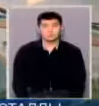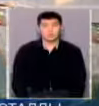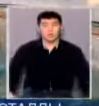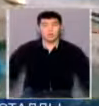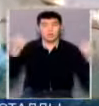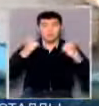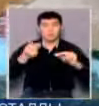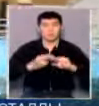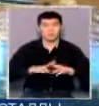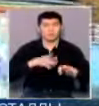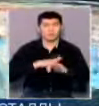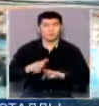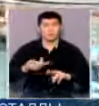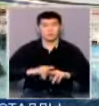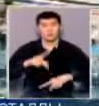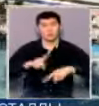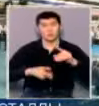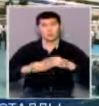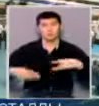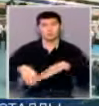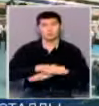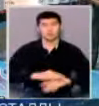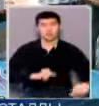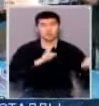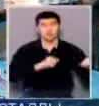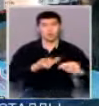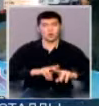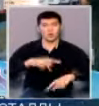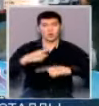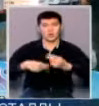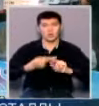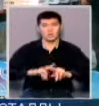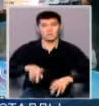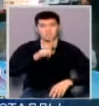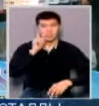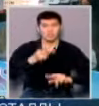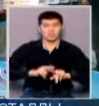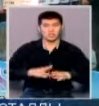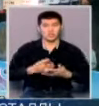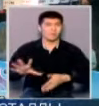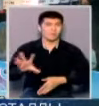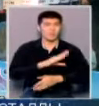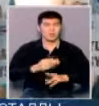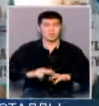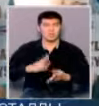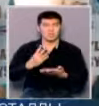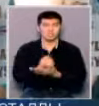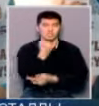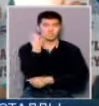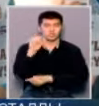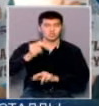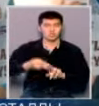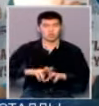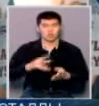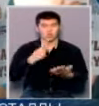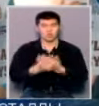Спорт зал лық толы бүгін. Туған жердің намысын қорғап, үмітін арқалап келген жастар бұл. Бәрінде мақсат бір. Жеңіс